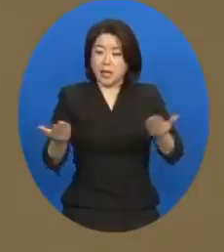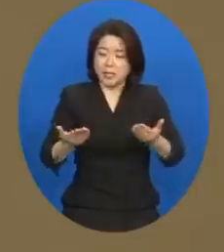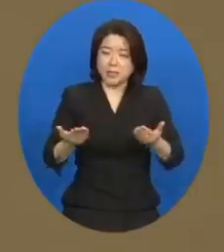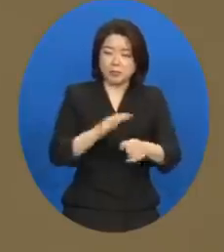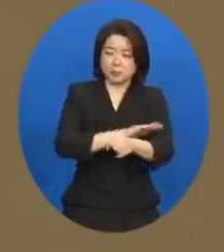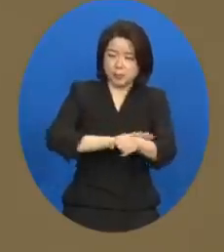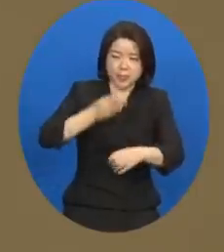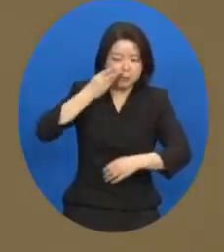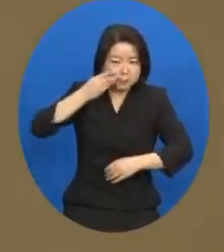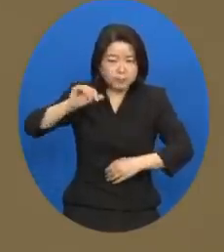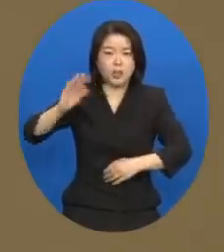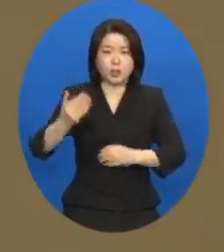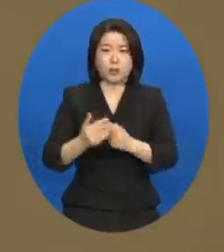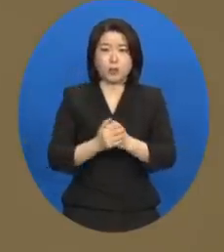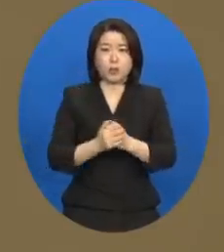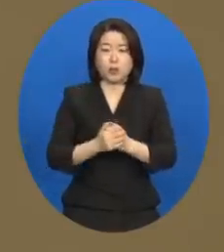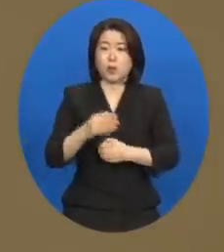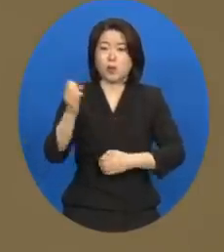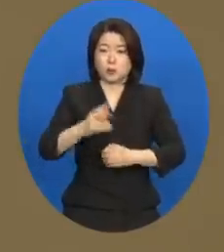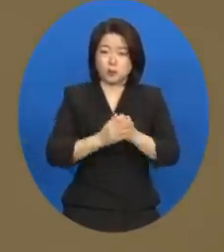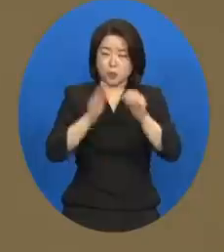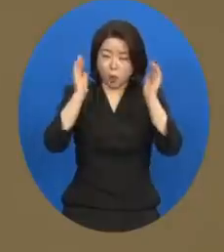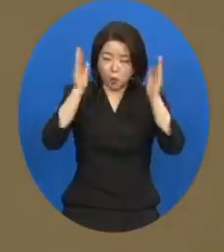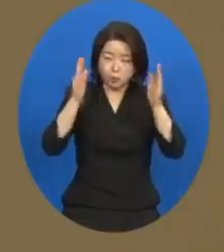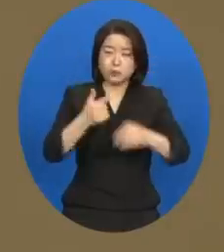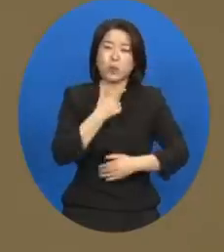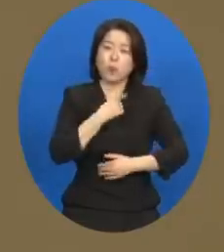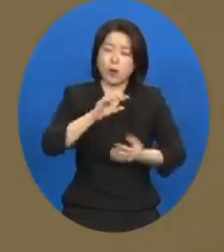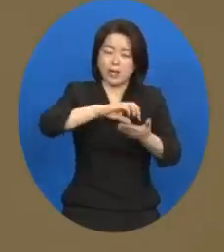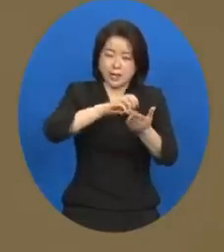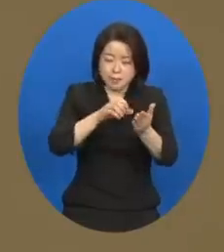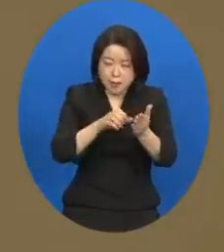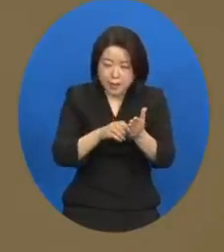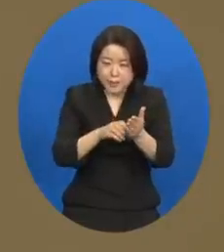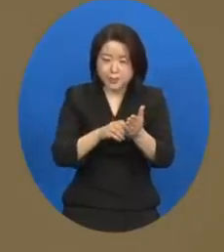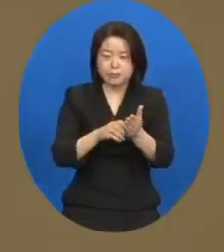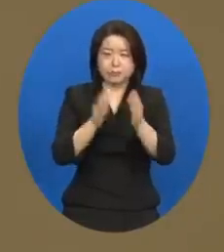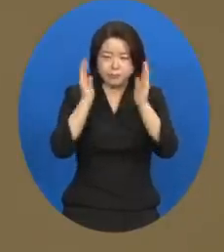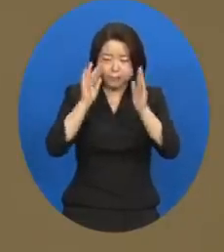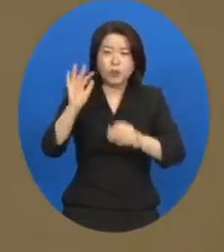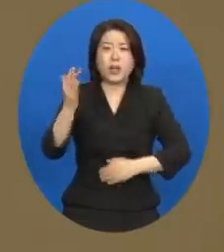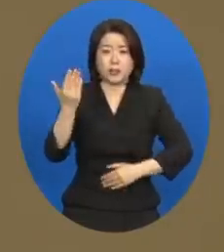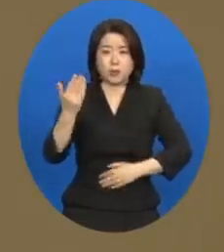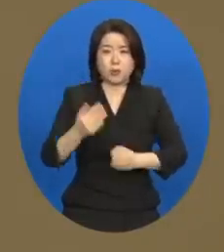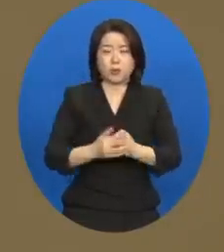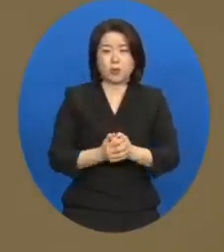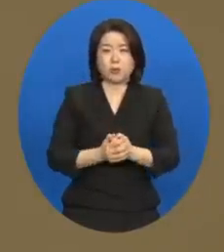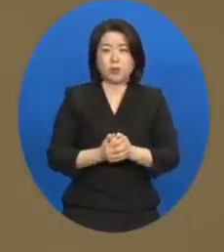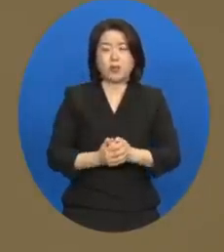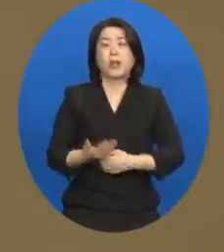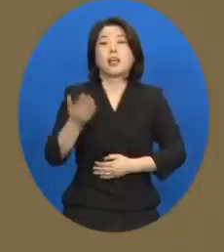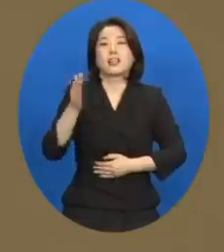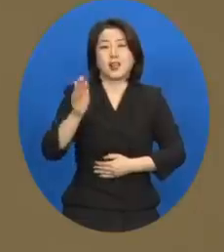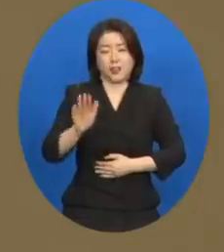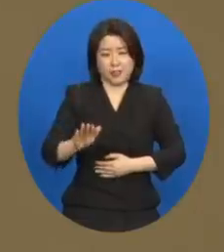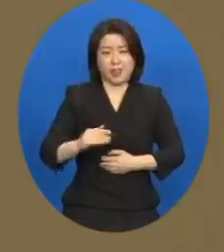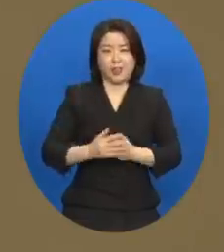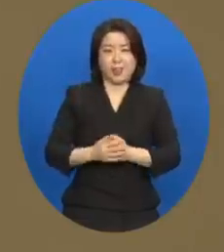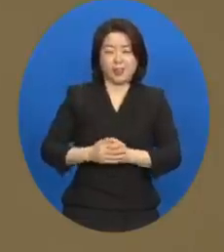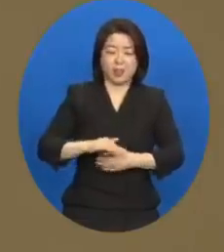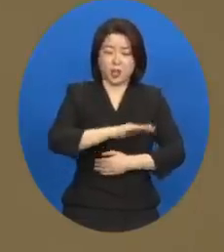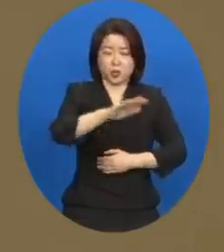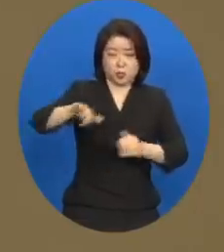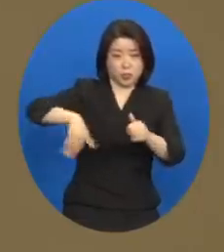되고 공부도 정말 원하는 만큼도 해야 되고, 그러나 여러분, 우리